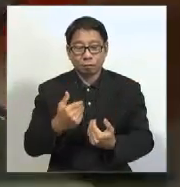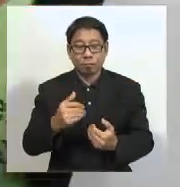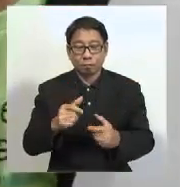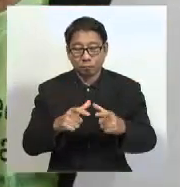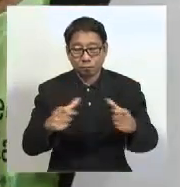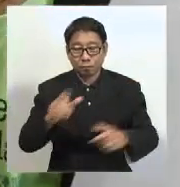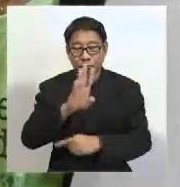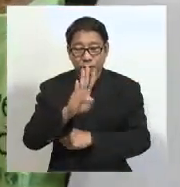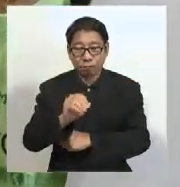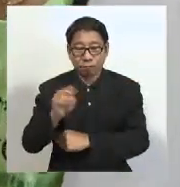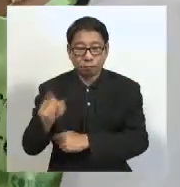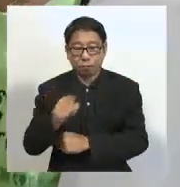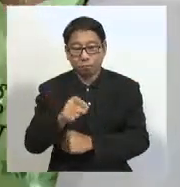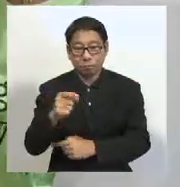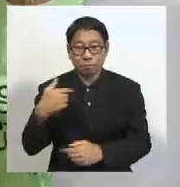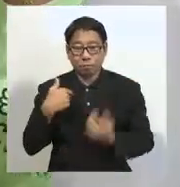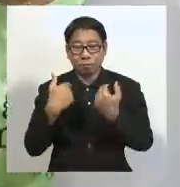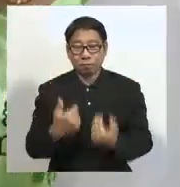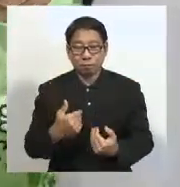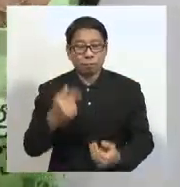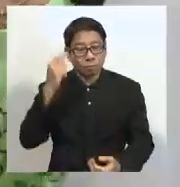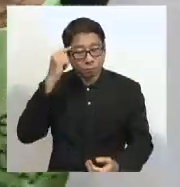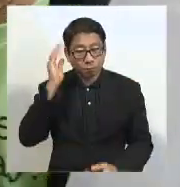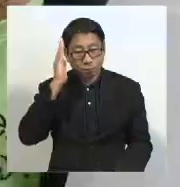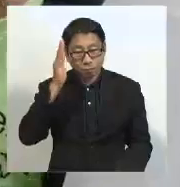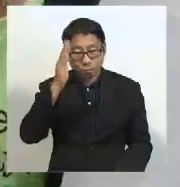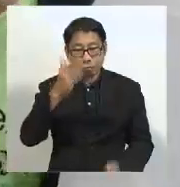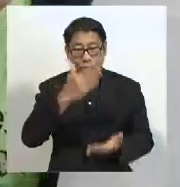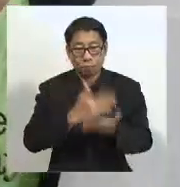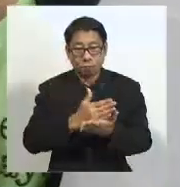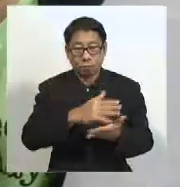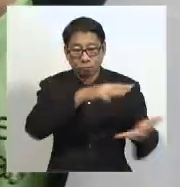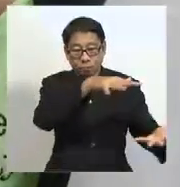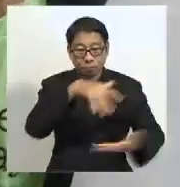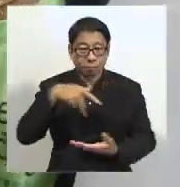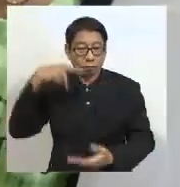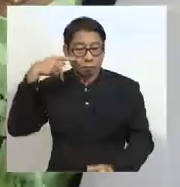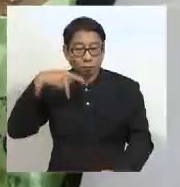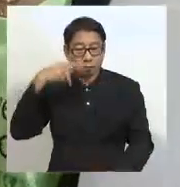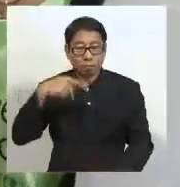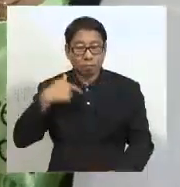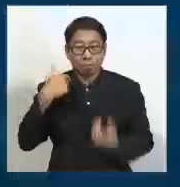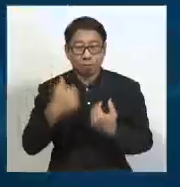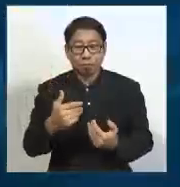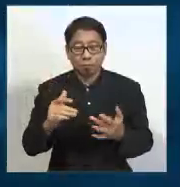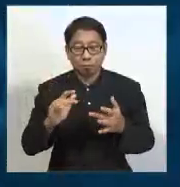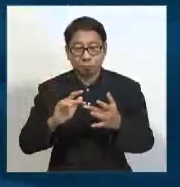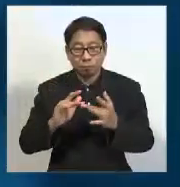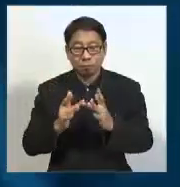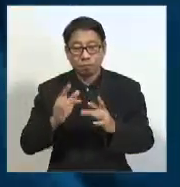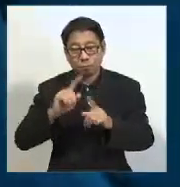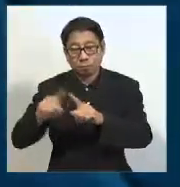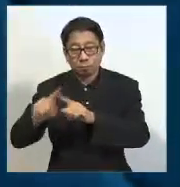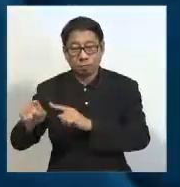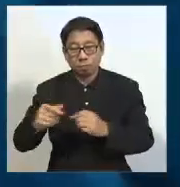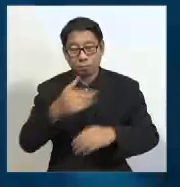ถึง40%ด้วยนะคะส่วนในระยะยาวค่ะก็จะงดการนำเข้าขยะพลาสติกและขยะอิเล็กทรอนิกส์จากน